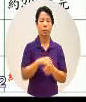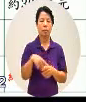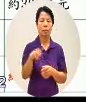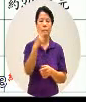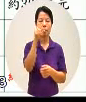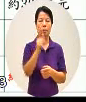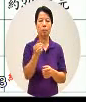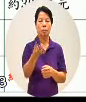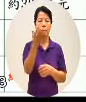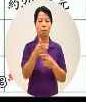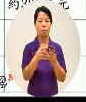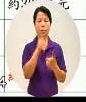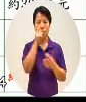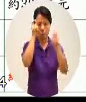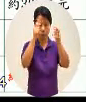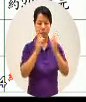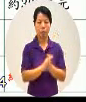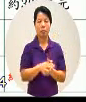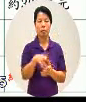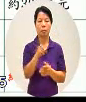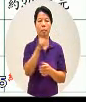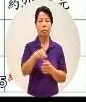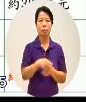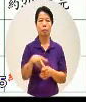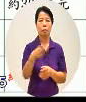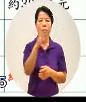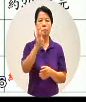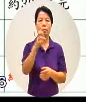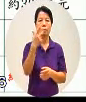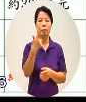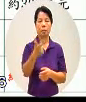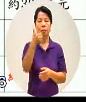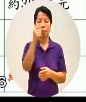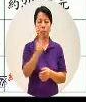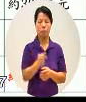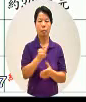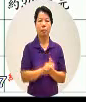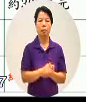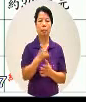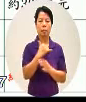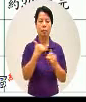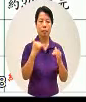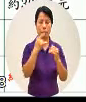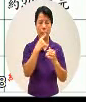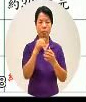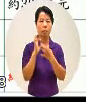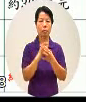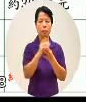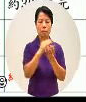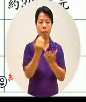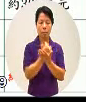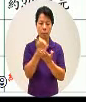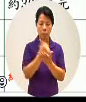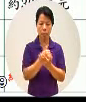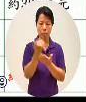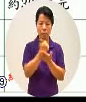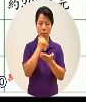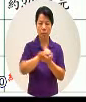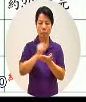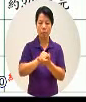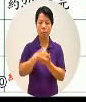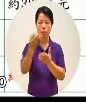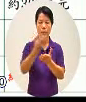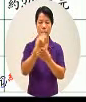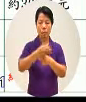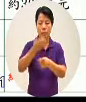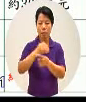295亿，然后高雄市我们要借246亿。然后我们再看他们编列的我们债务偿还的部